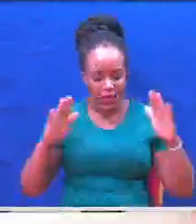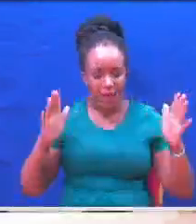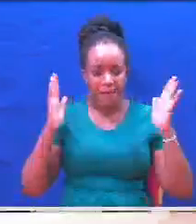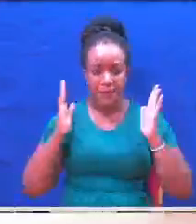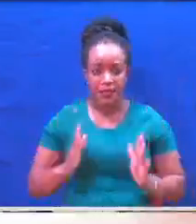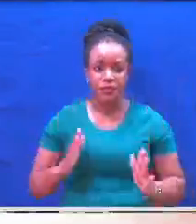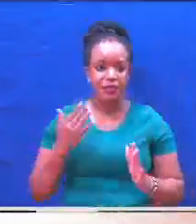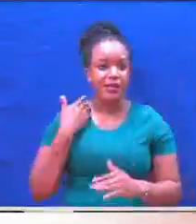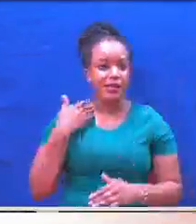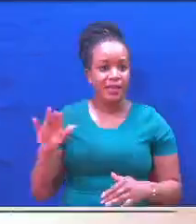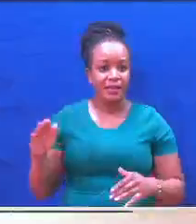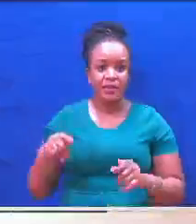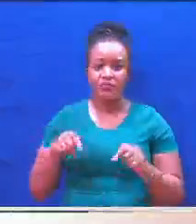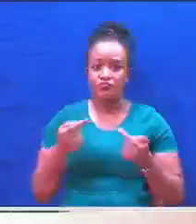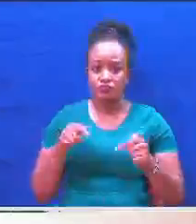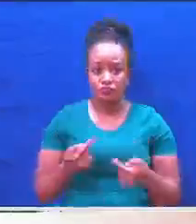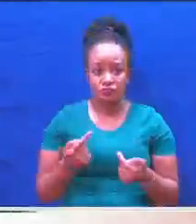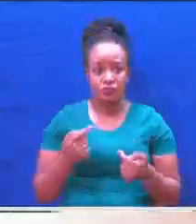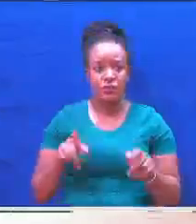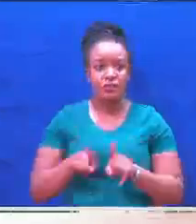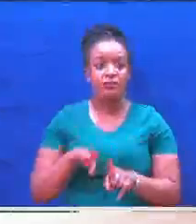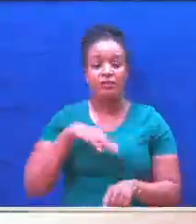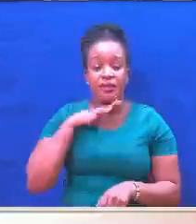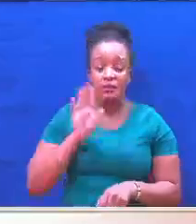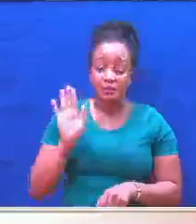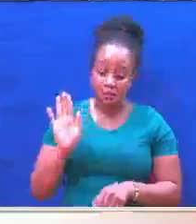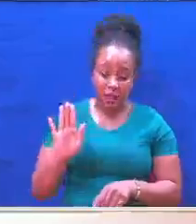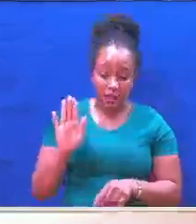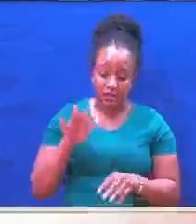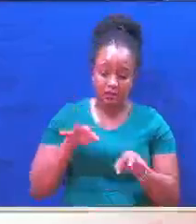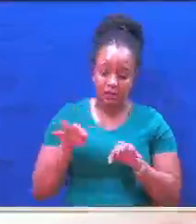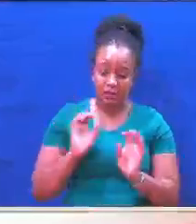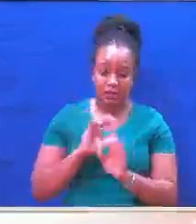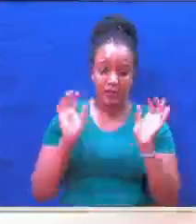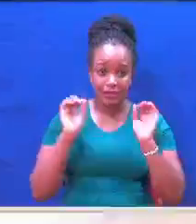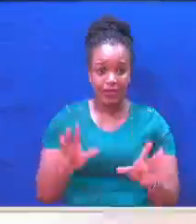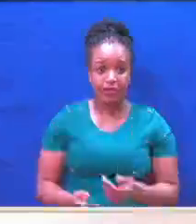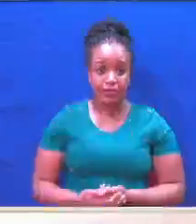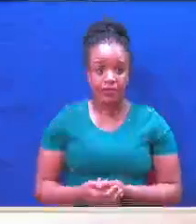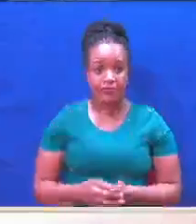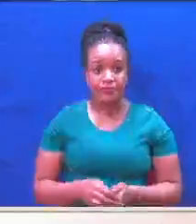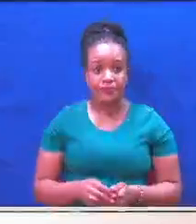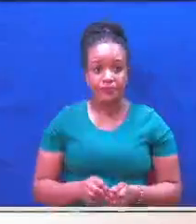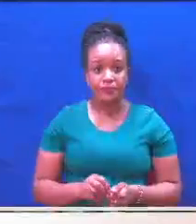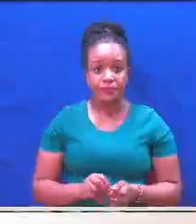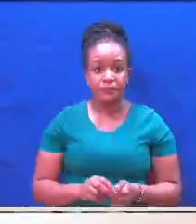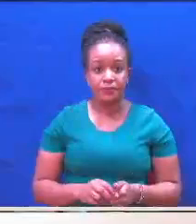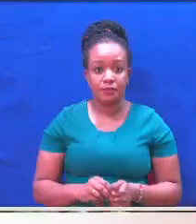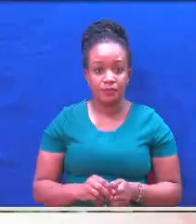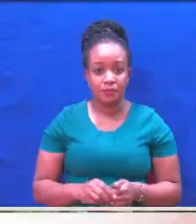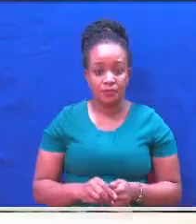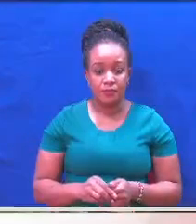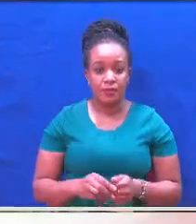vurugu na kifo chake kikisalia kitendawili. Na kushangasha ni kichwa kimeenda na haijapatikana mpaka wa